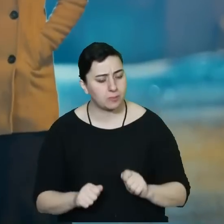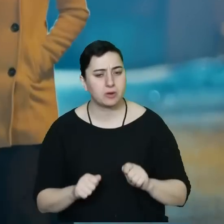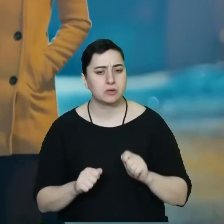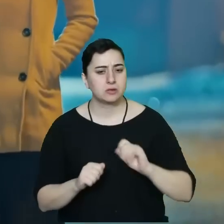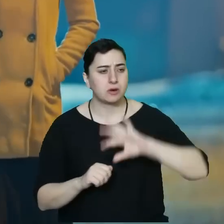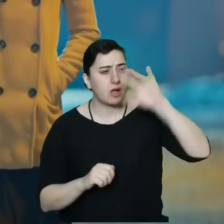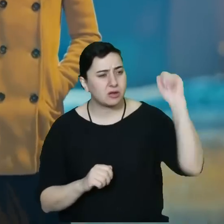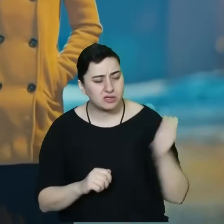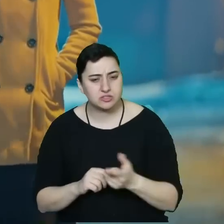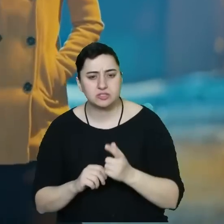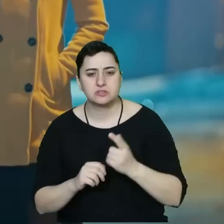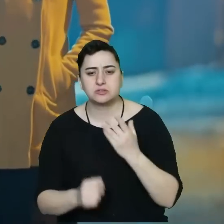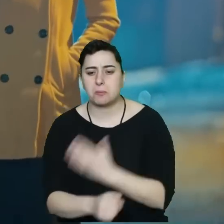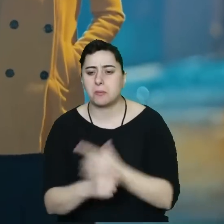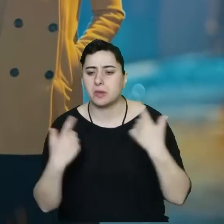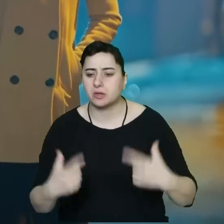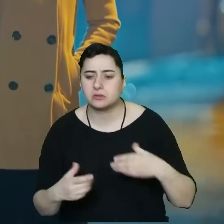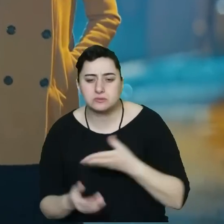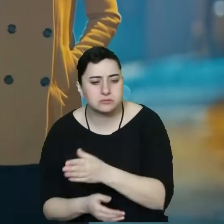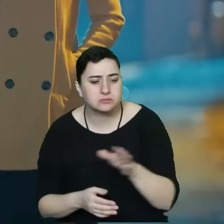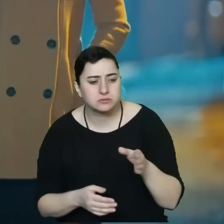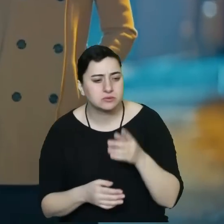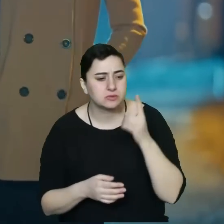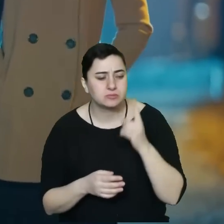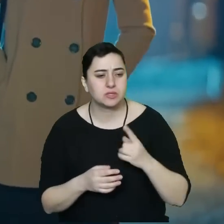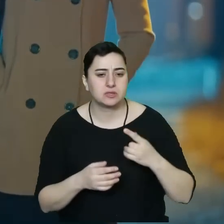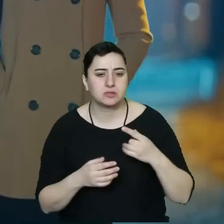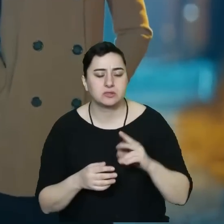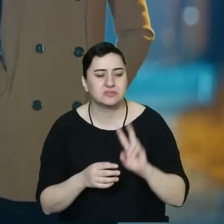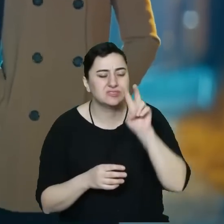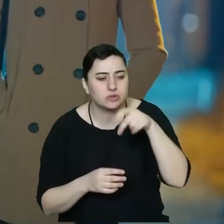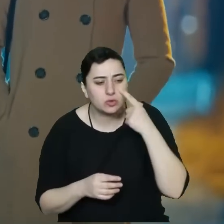kaçar, şehri çevirir ve bırakır gönlünü bir tazı sıçramasına.